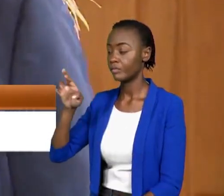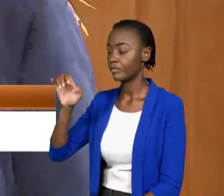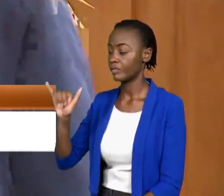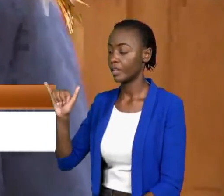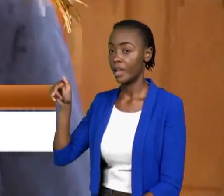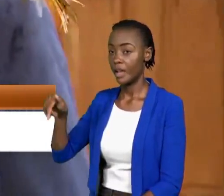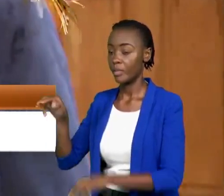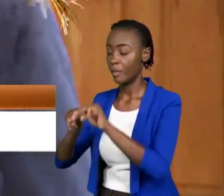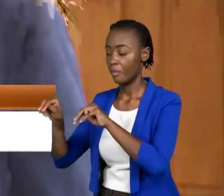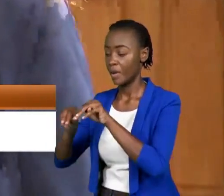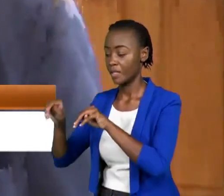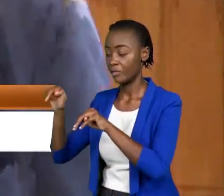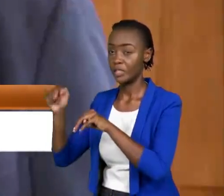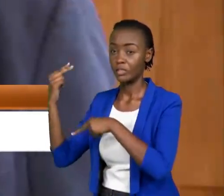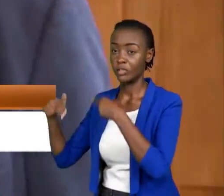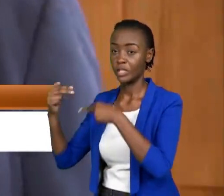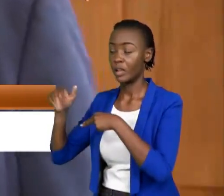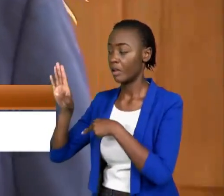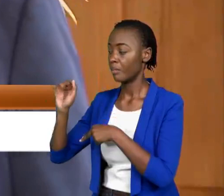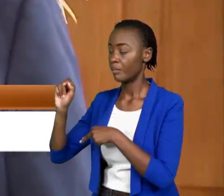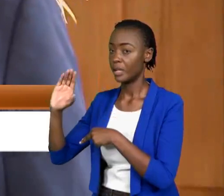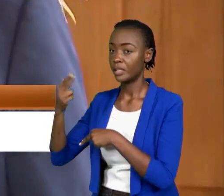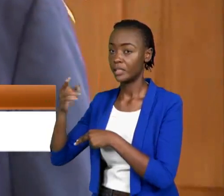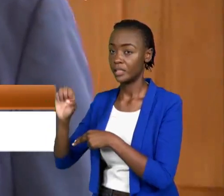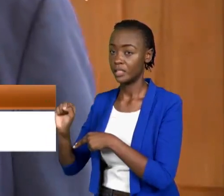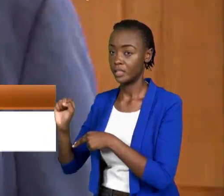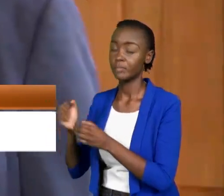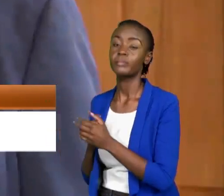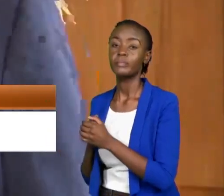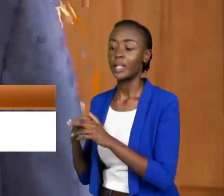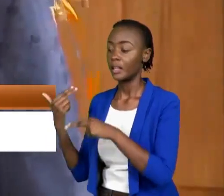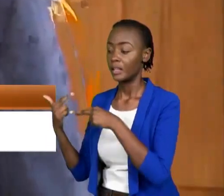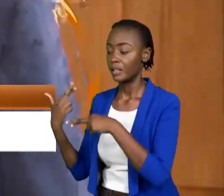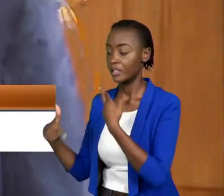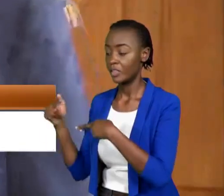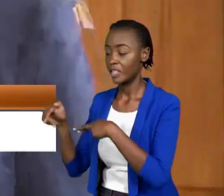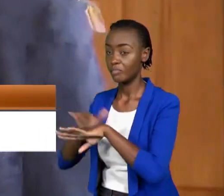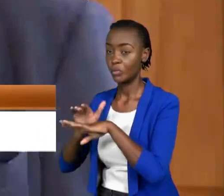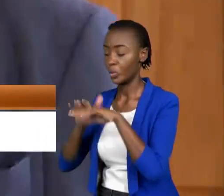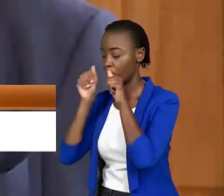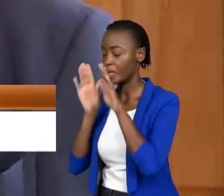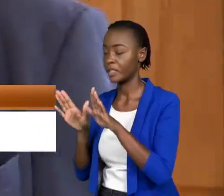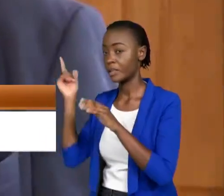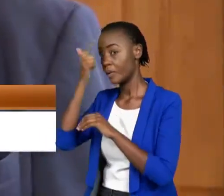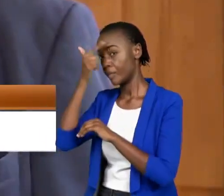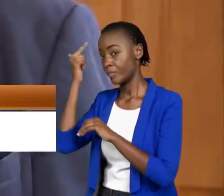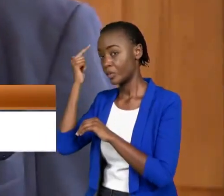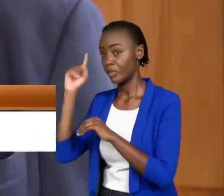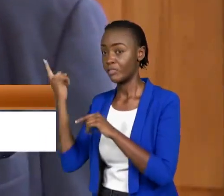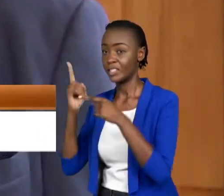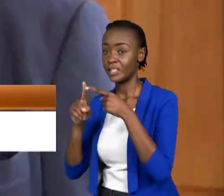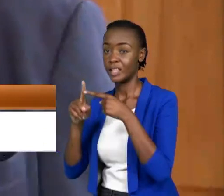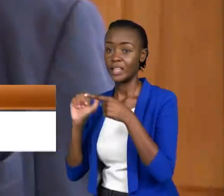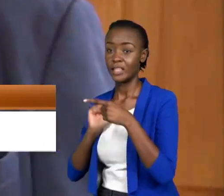manager hoteli ya Batch Resort Naivasha. Kwa kweli tuseme hizi ni baraka. Mwanzo tukianza na seneti hivi